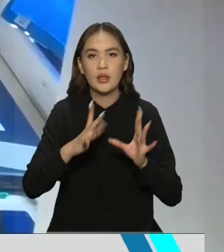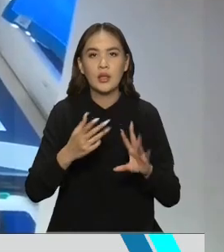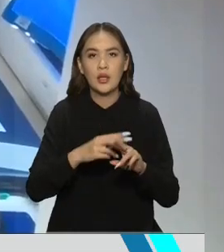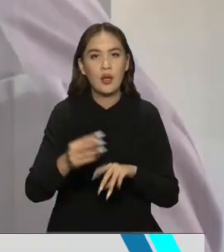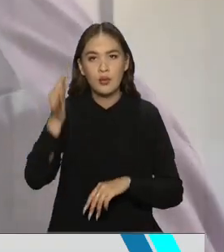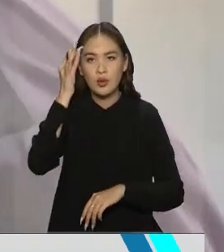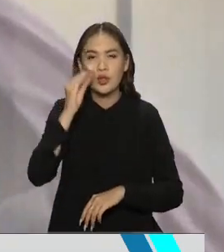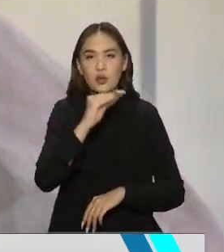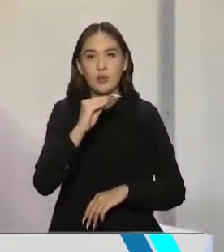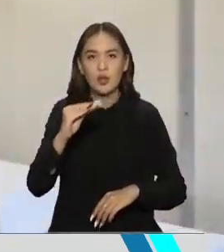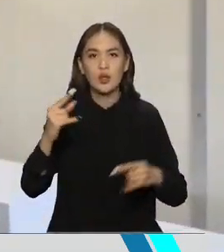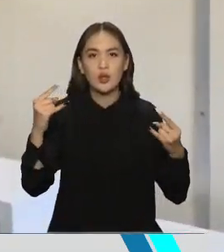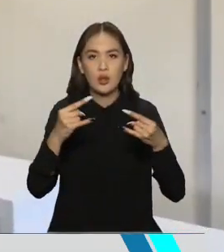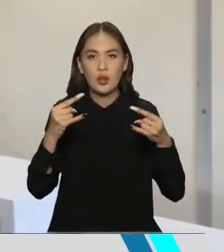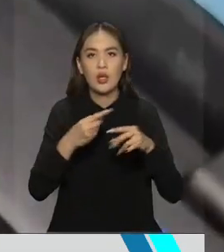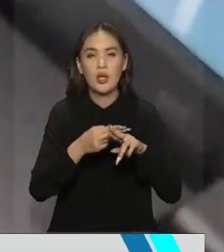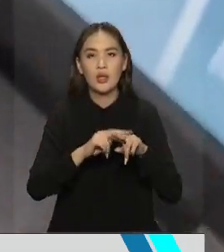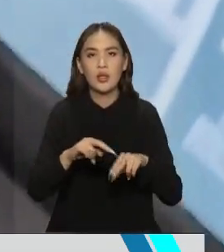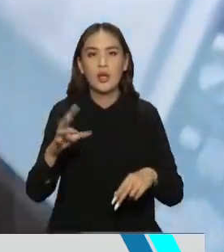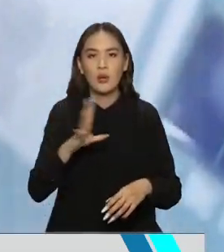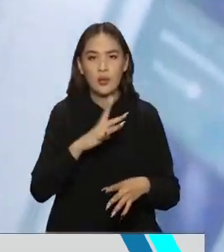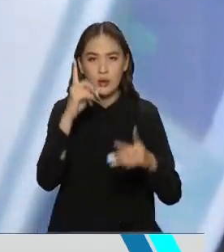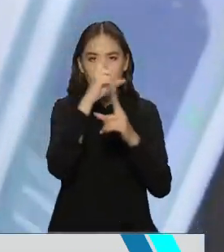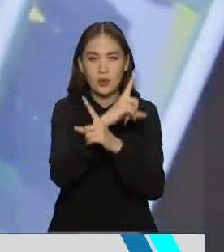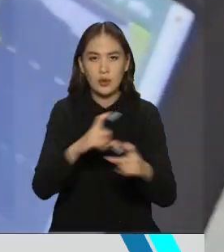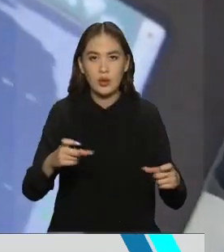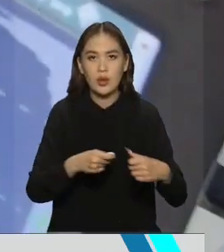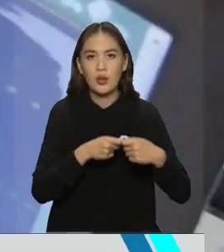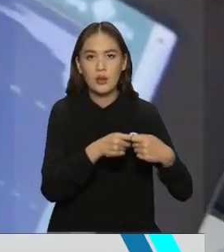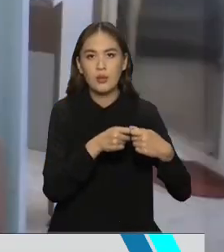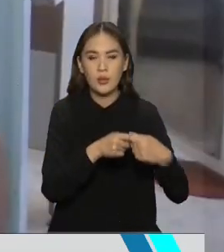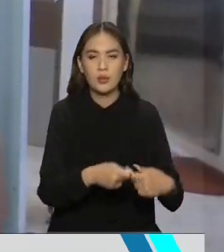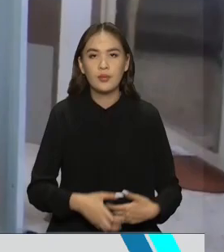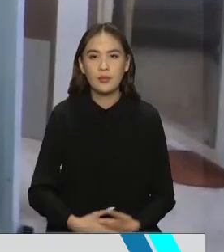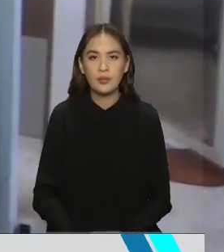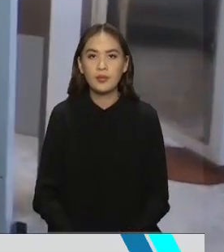Напомню, телеканал «Жибек Жолы» является информационным партнером проекта.